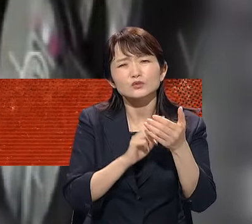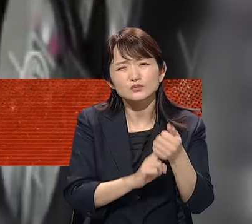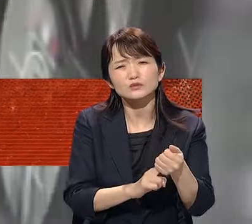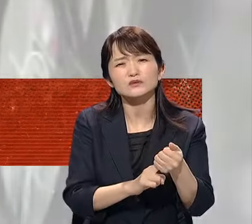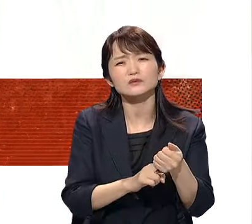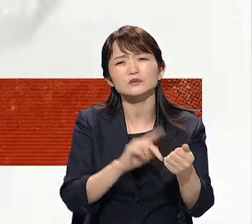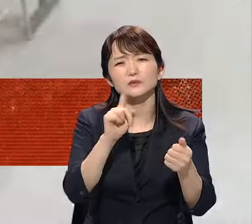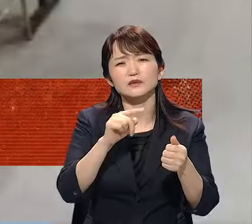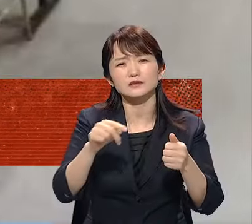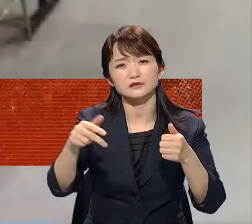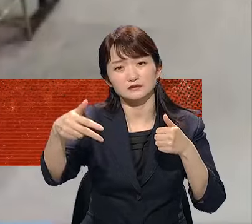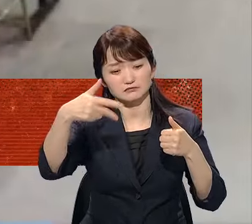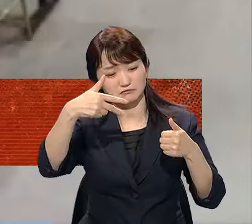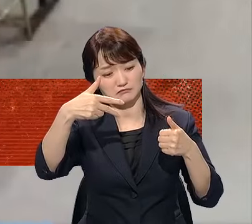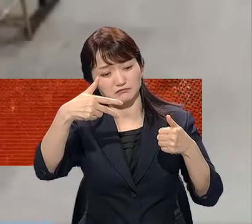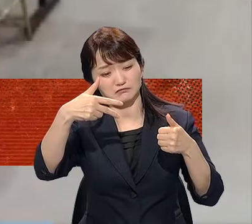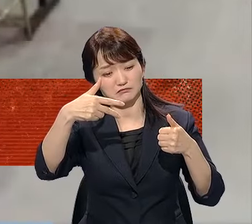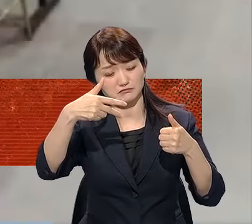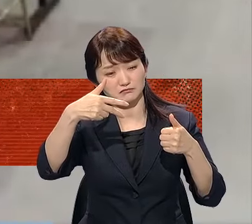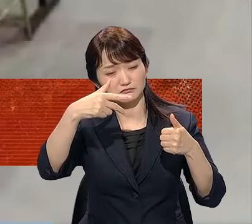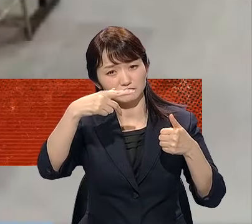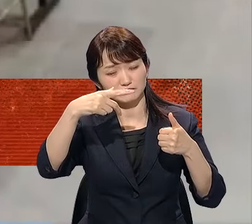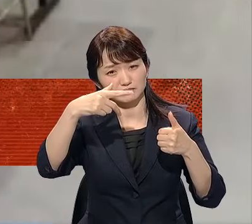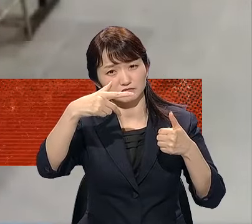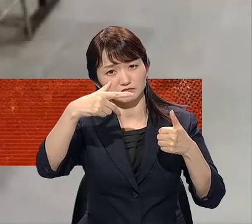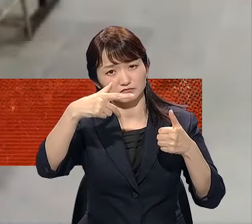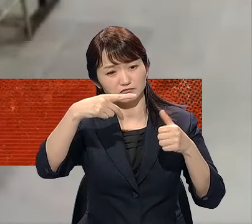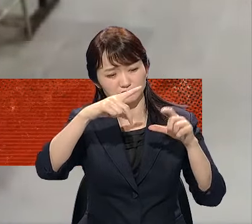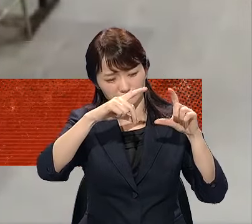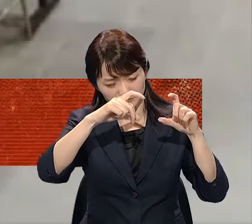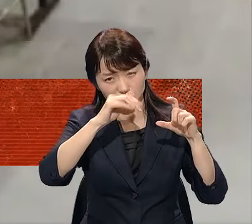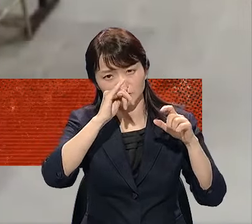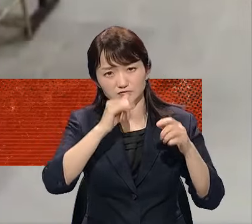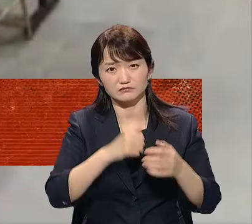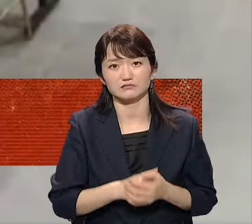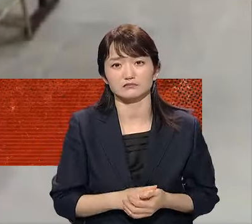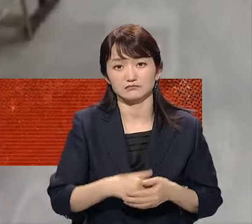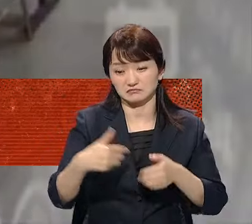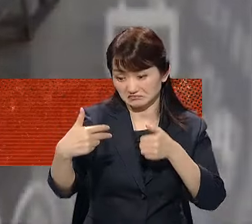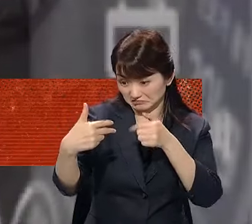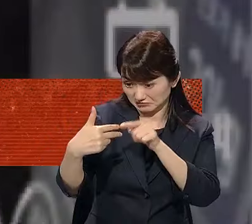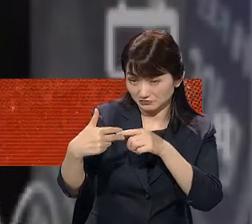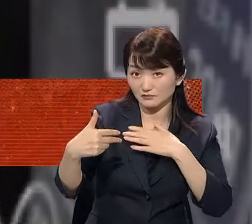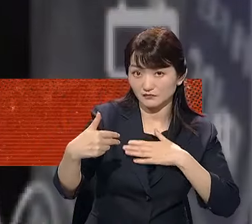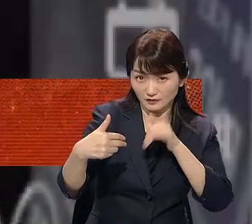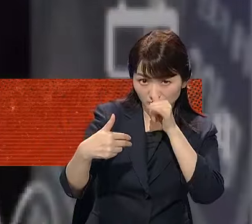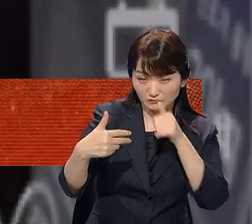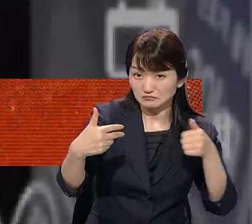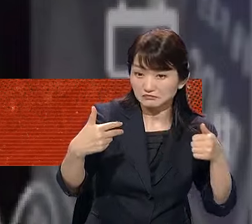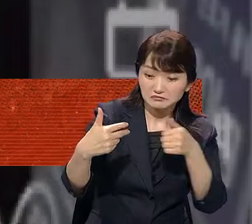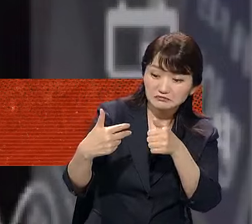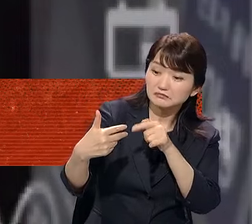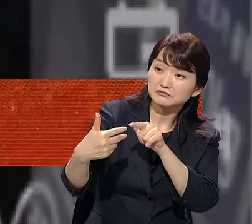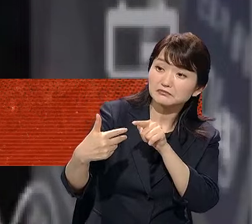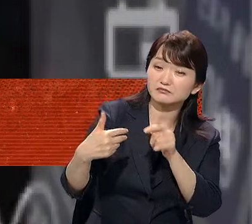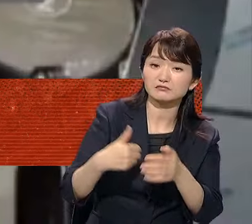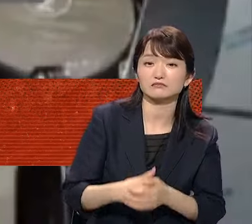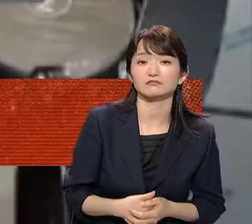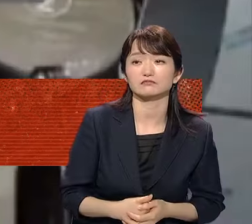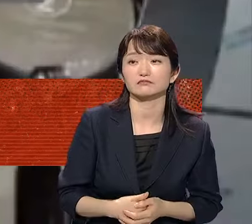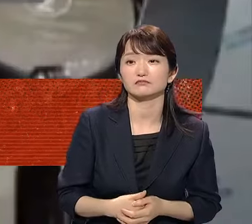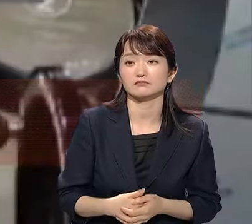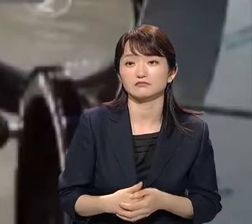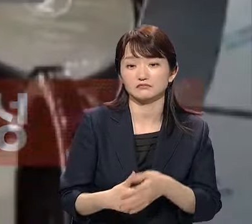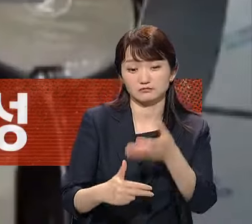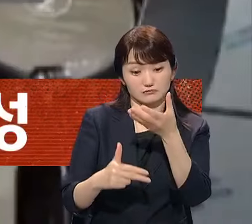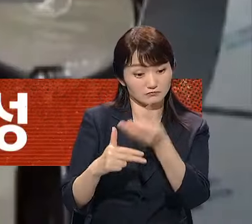해주니까 아주 그냥 CCTV 앞에서 대놓고 증명사진을 찍습니다. 맞습니다. CCTV 있는 거 알고 있으면서도 그 앞에서 뭐 전혀